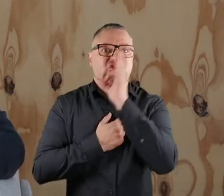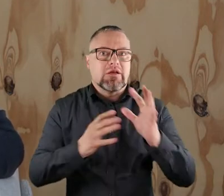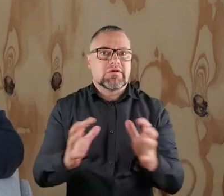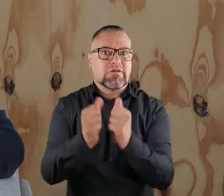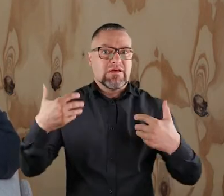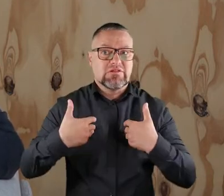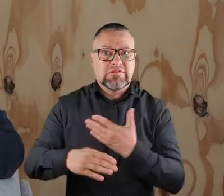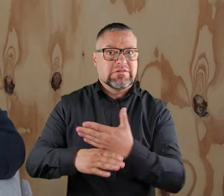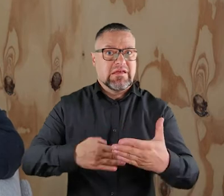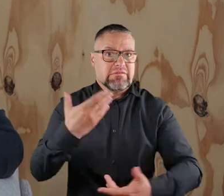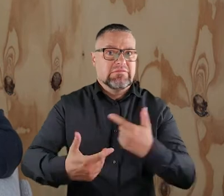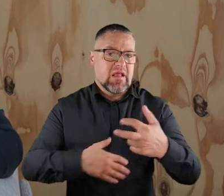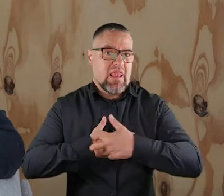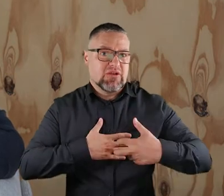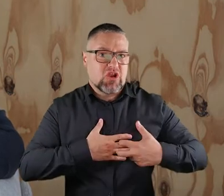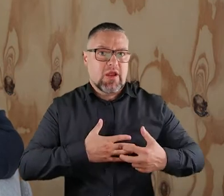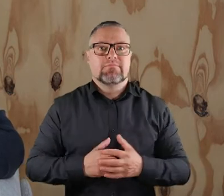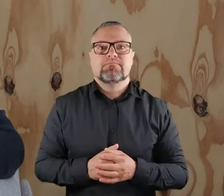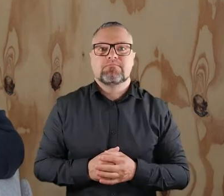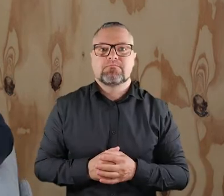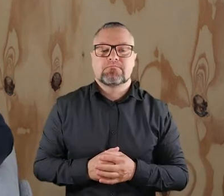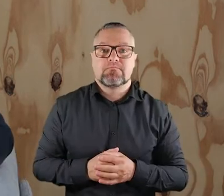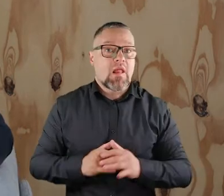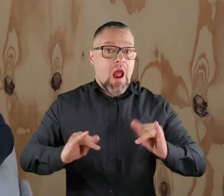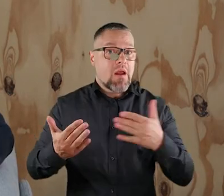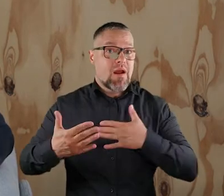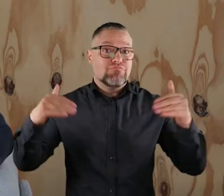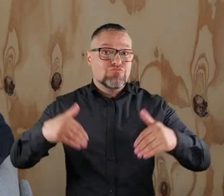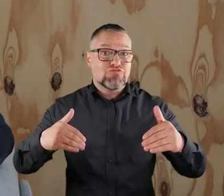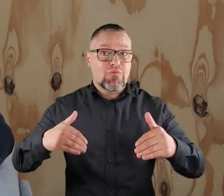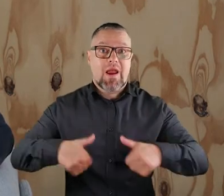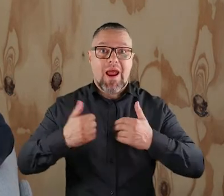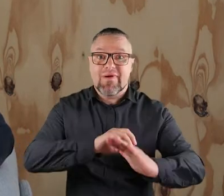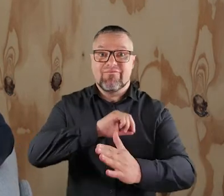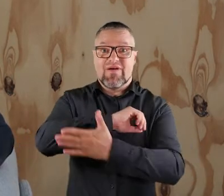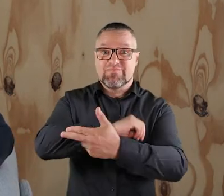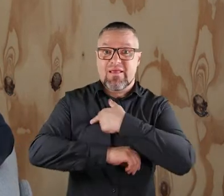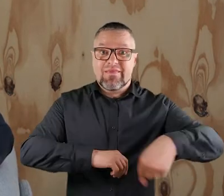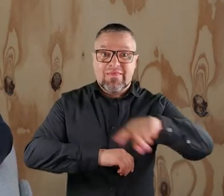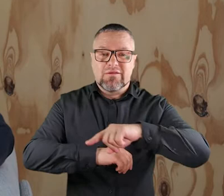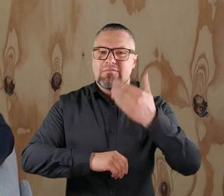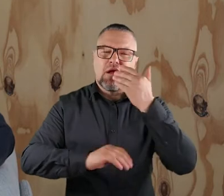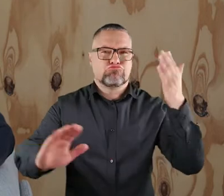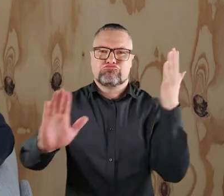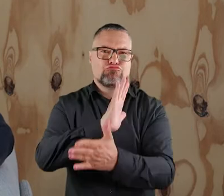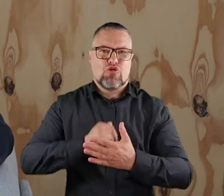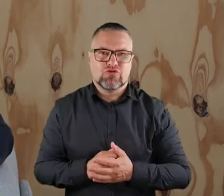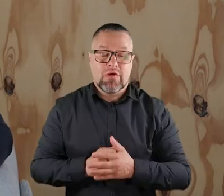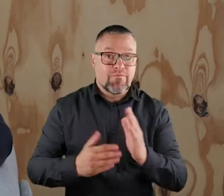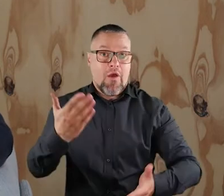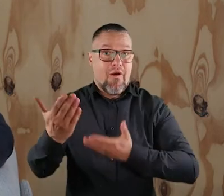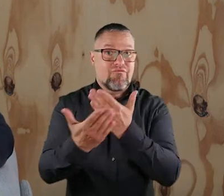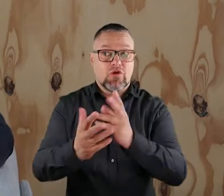jedyną szansą w dalszym etapie leczenia. A jak to zrobić, żeby nas wesprzeć? No jest to bardzo proste,